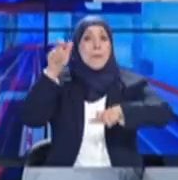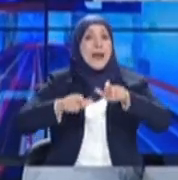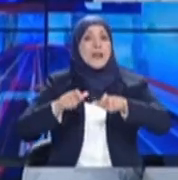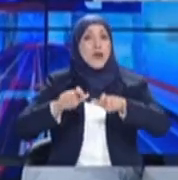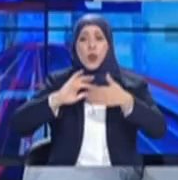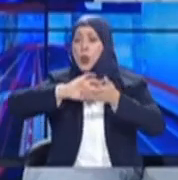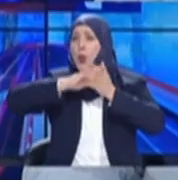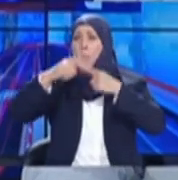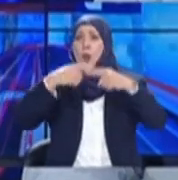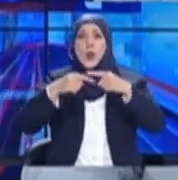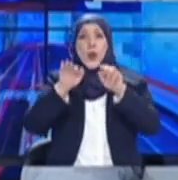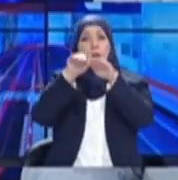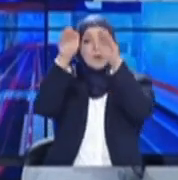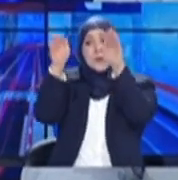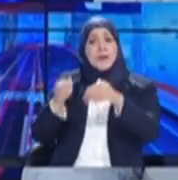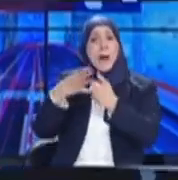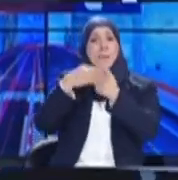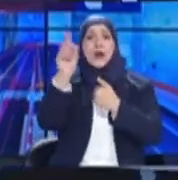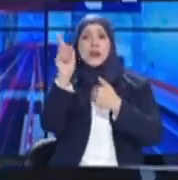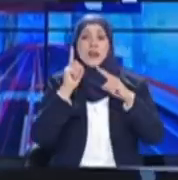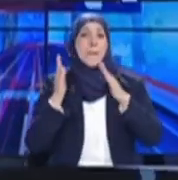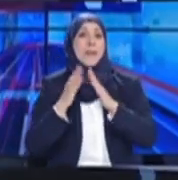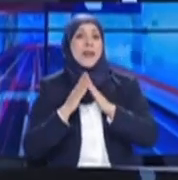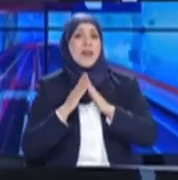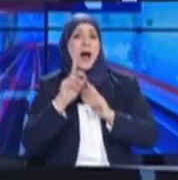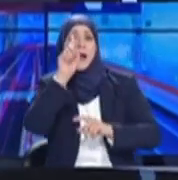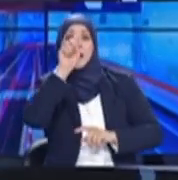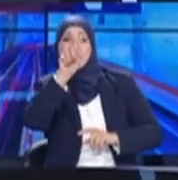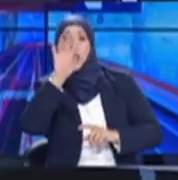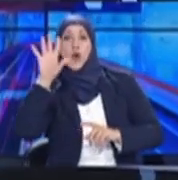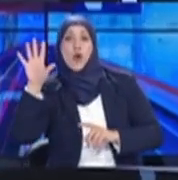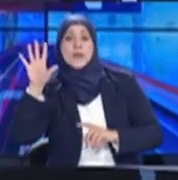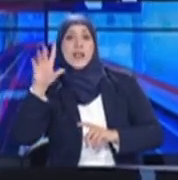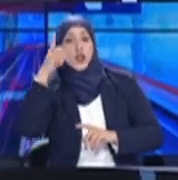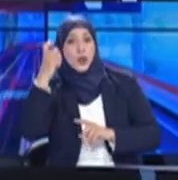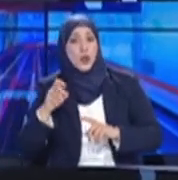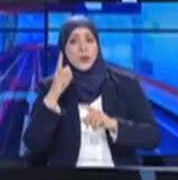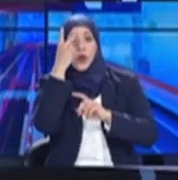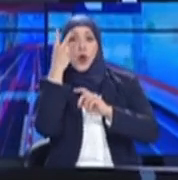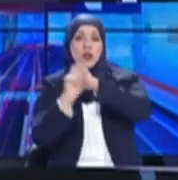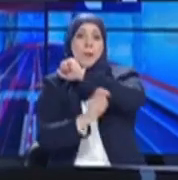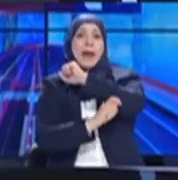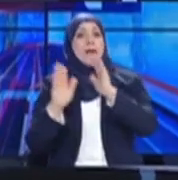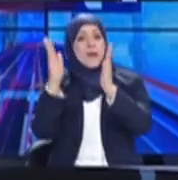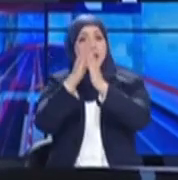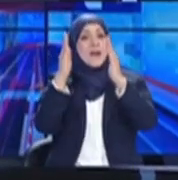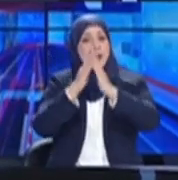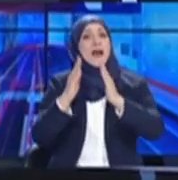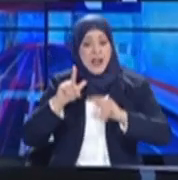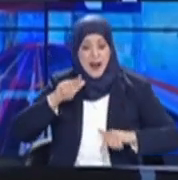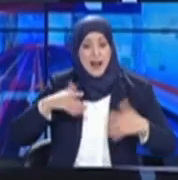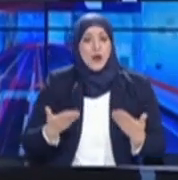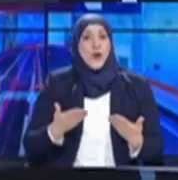الصحي موجودين في الحجر الصحي ال مده خمسطاشر يوم من برا هذا ال كل يوم محتاجين انه يكون